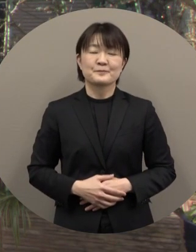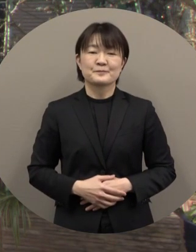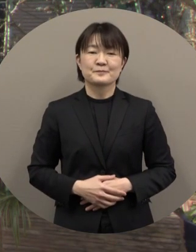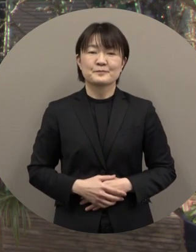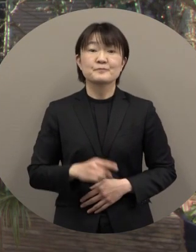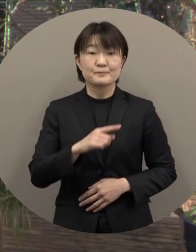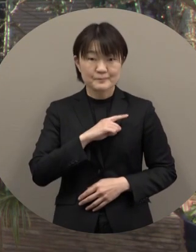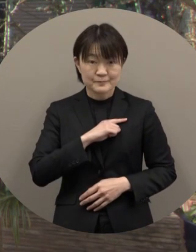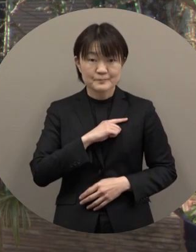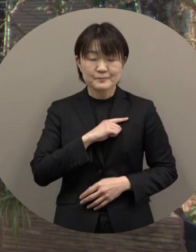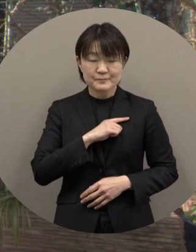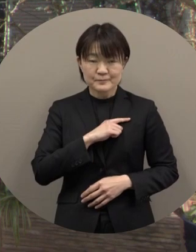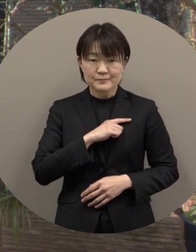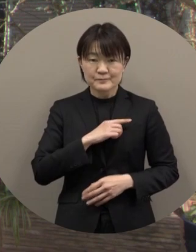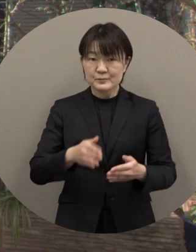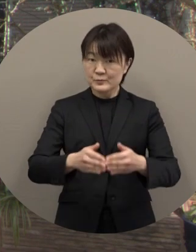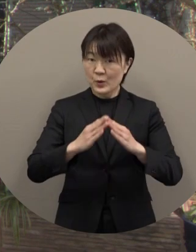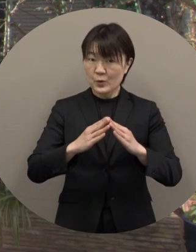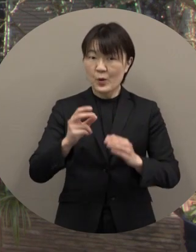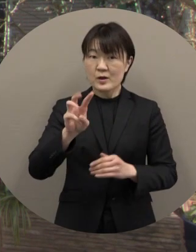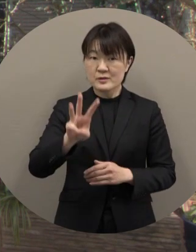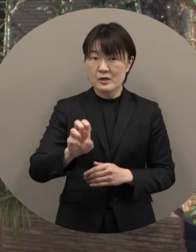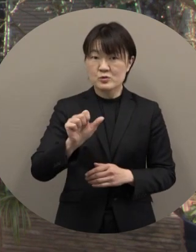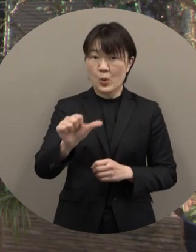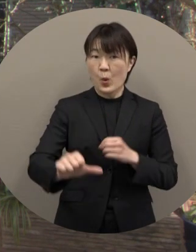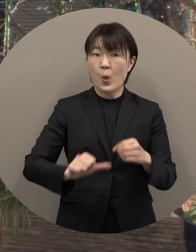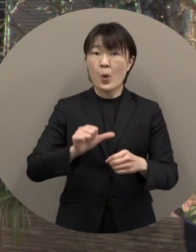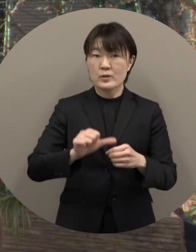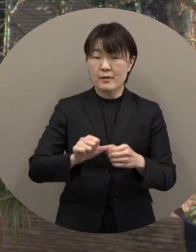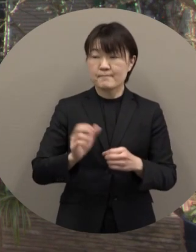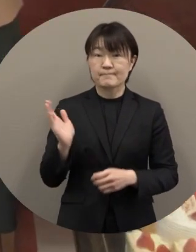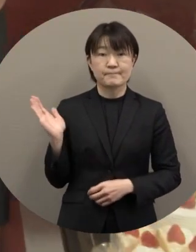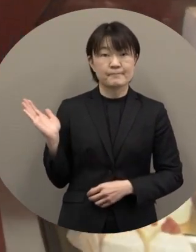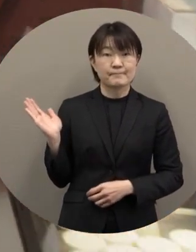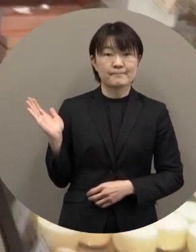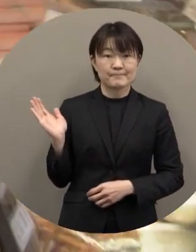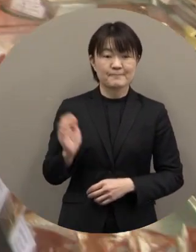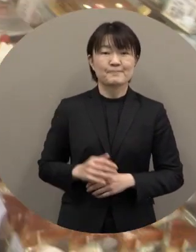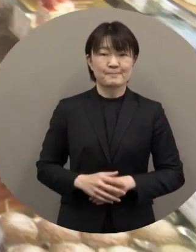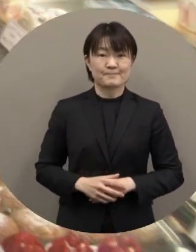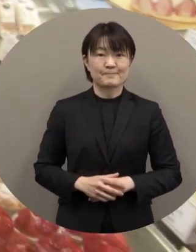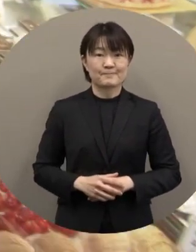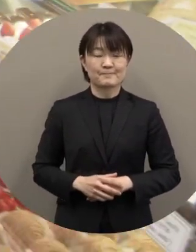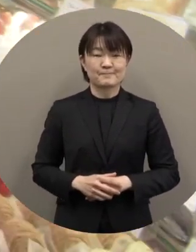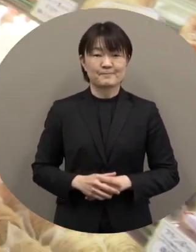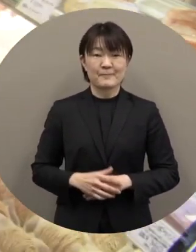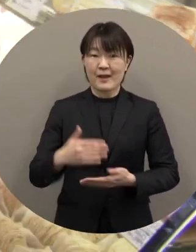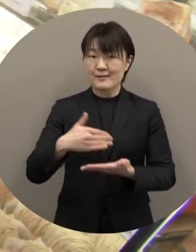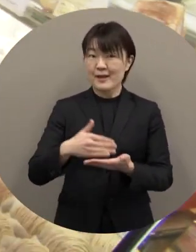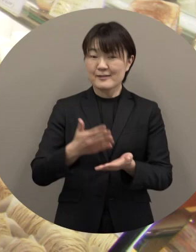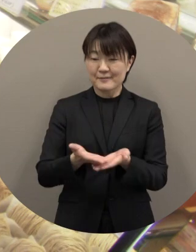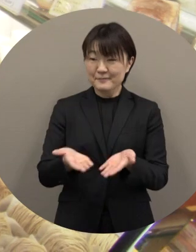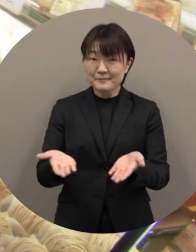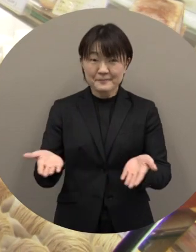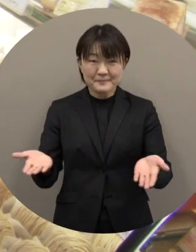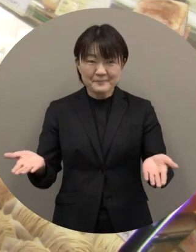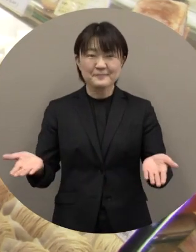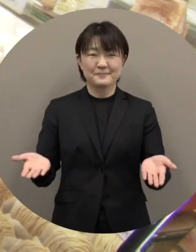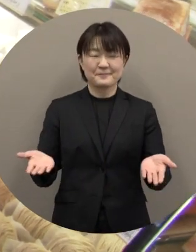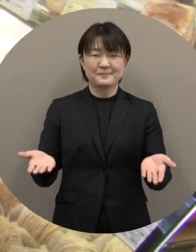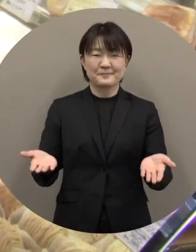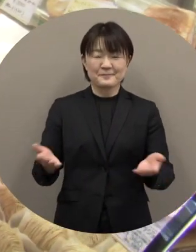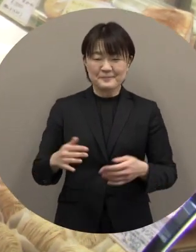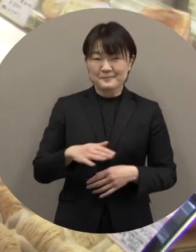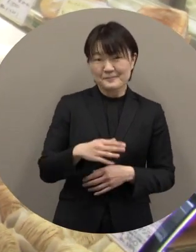まずは創業35年の老舗シェ渋谷へ。ずらりと並んだ甘くて美味しそうなスイーツ